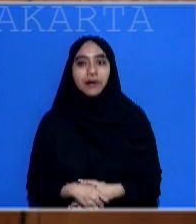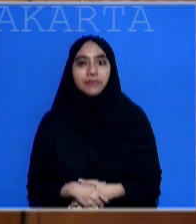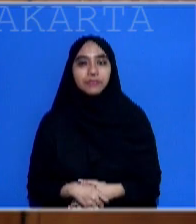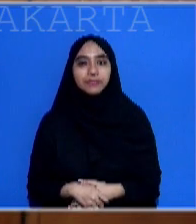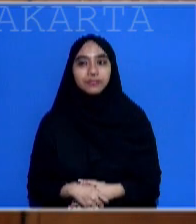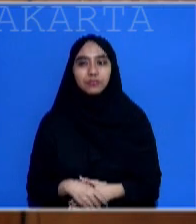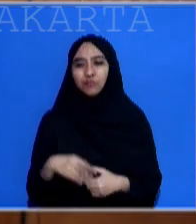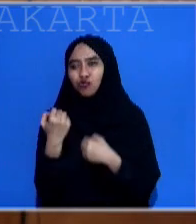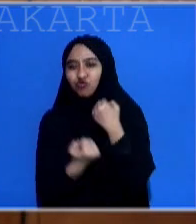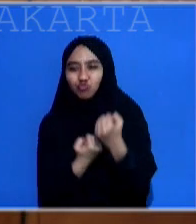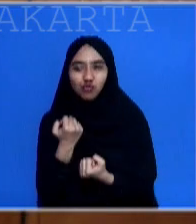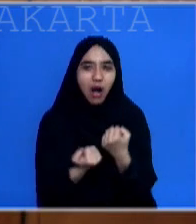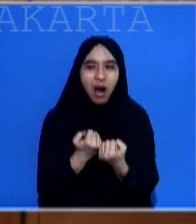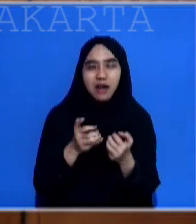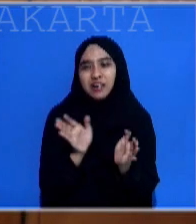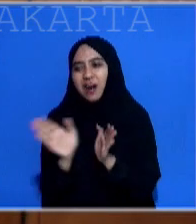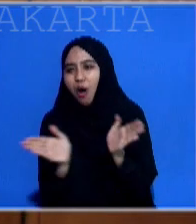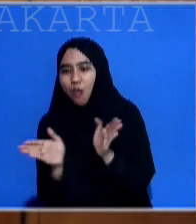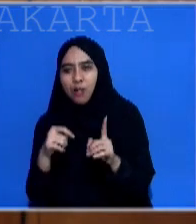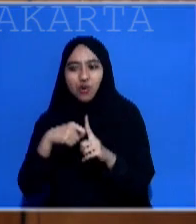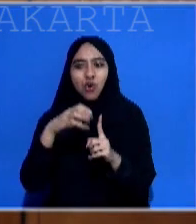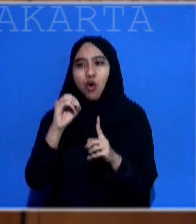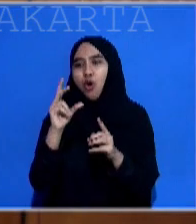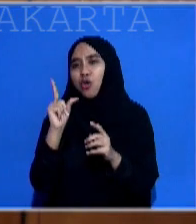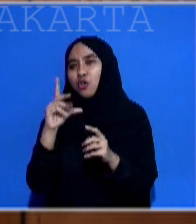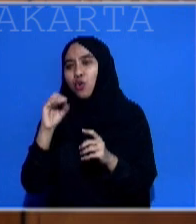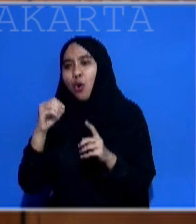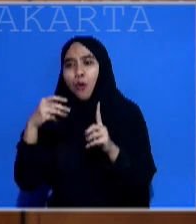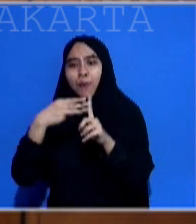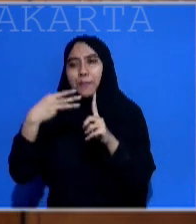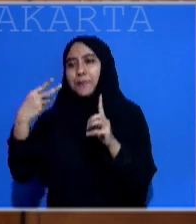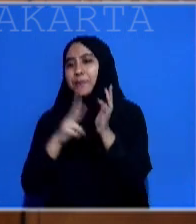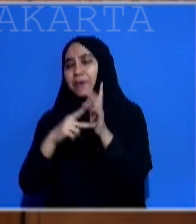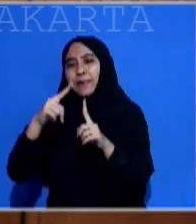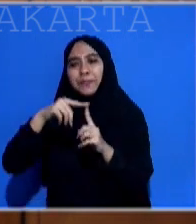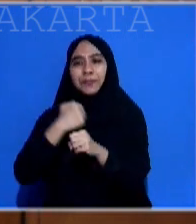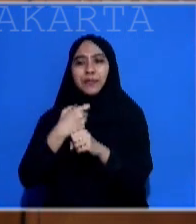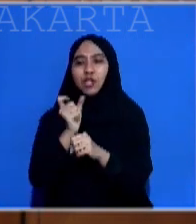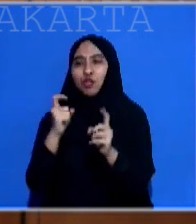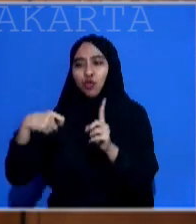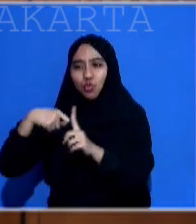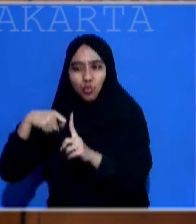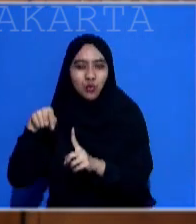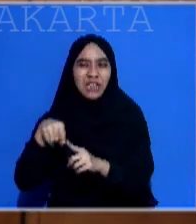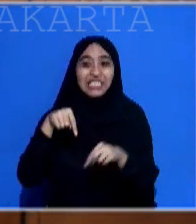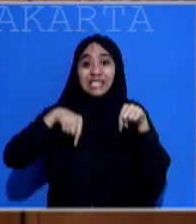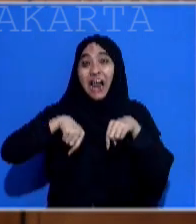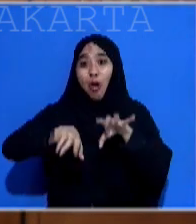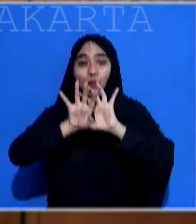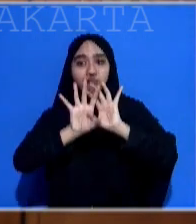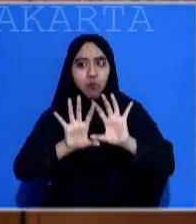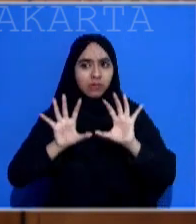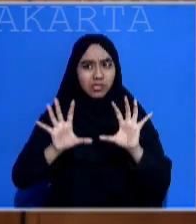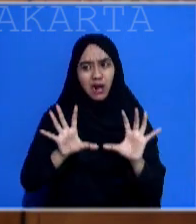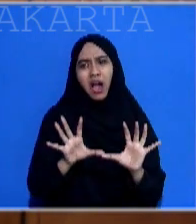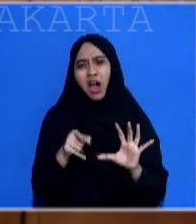Usaha budidaya koro benguk gadah pengajeng-ajeng ingkang sae jumbuh kalian kadang usaha kuliner kanthi bahan bakan koro benguk ing